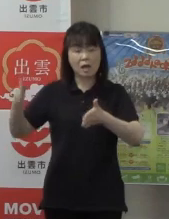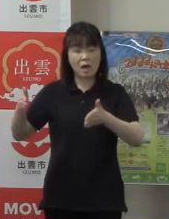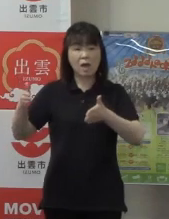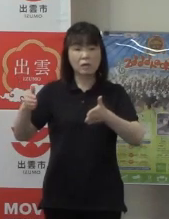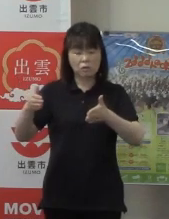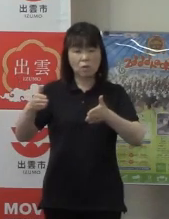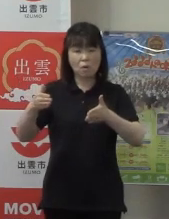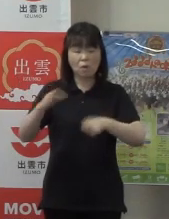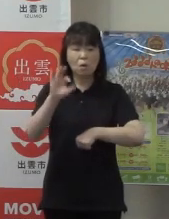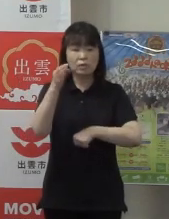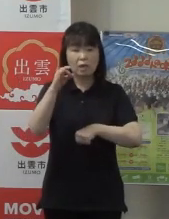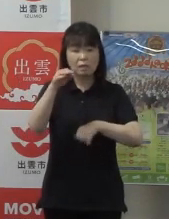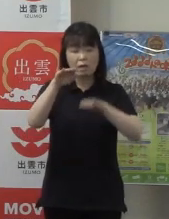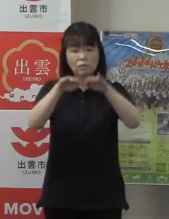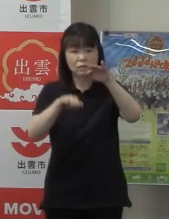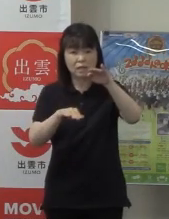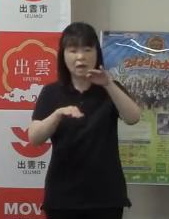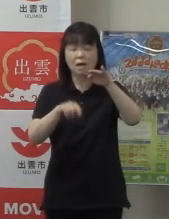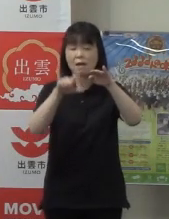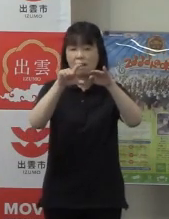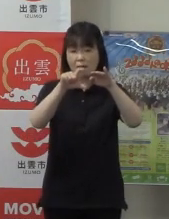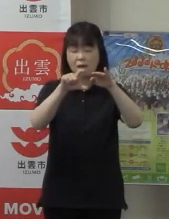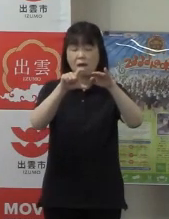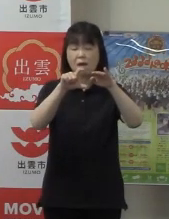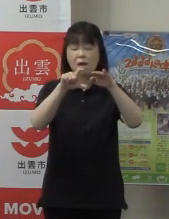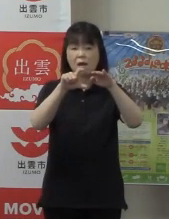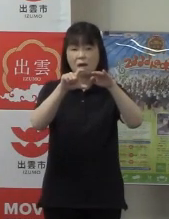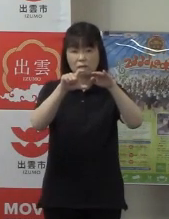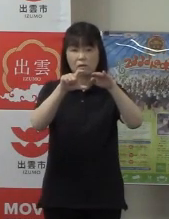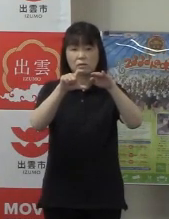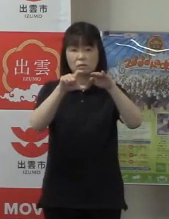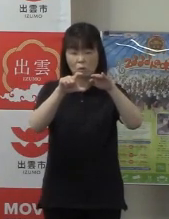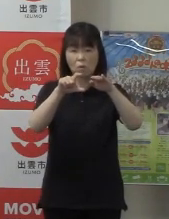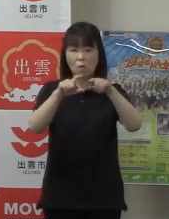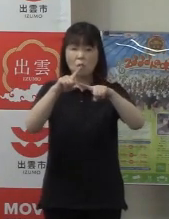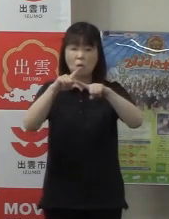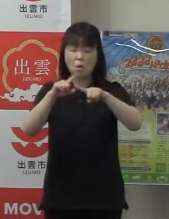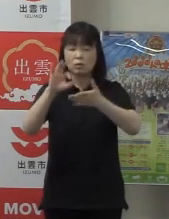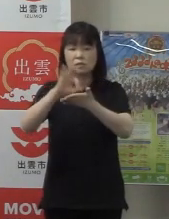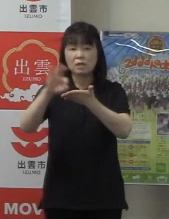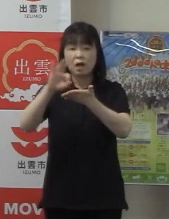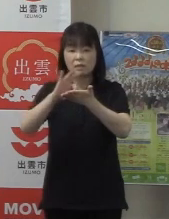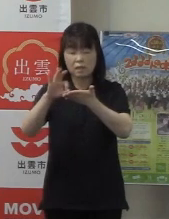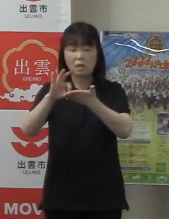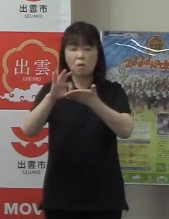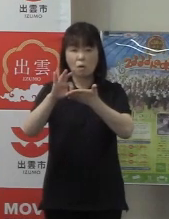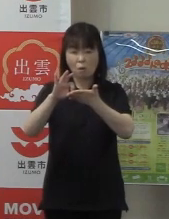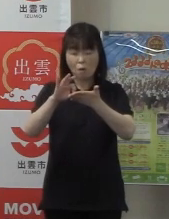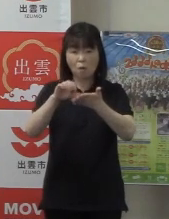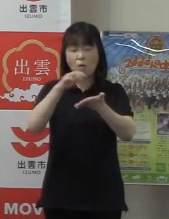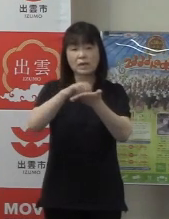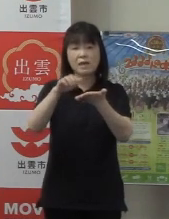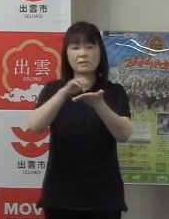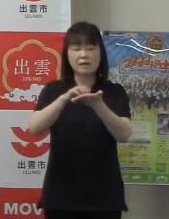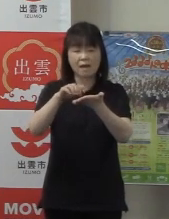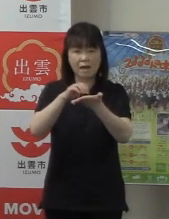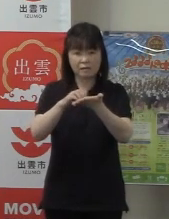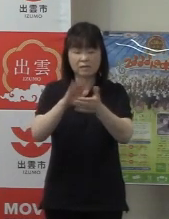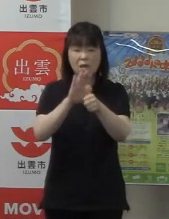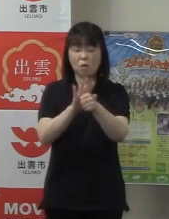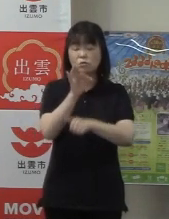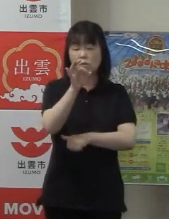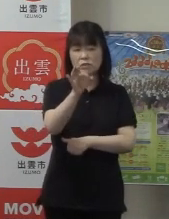差をとこの使用料をかけたものであります